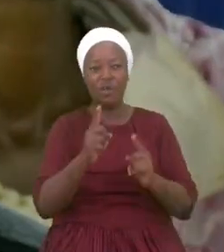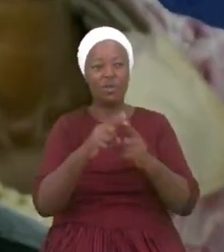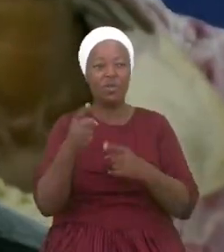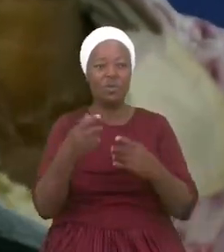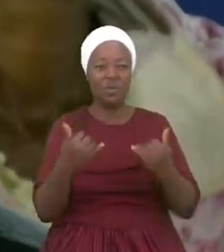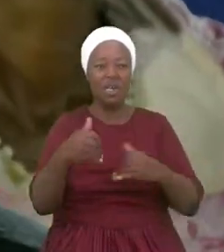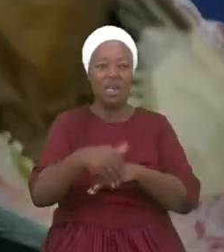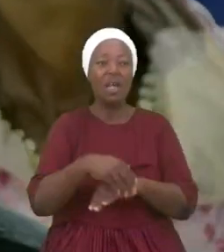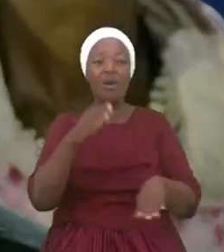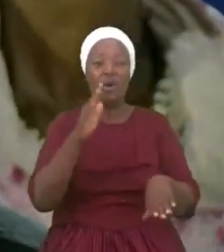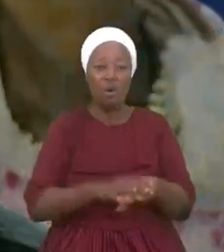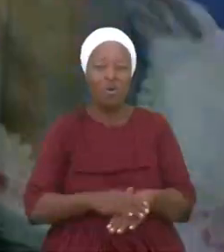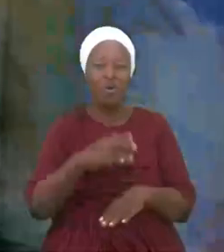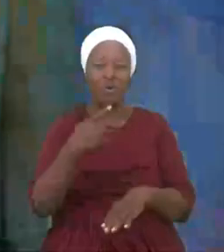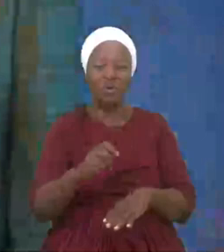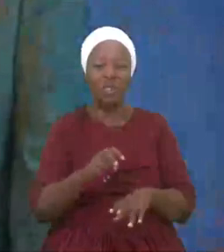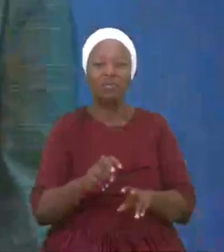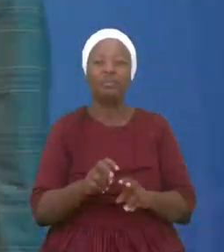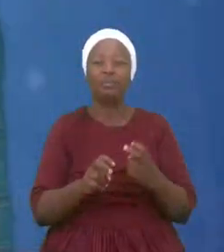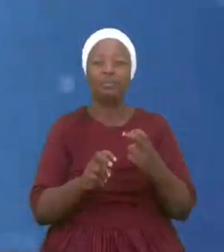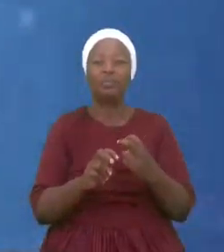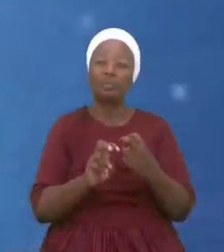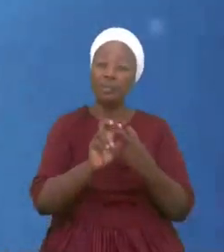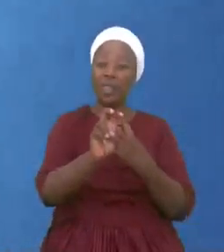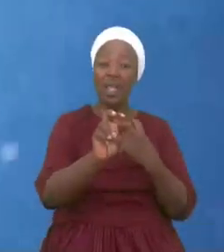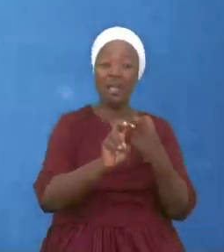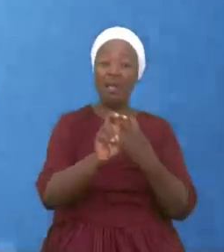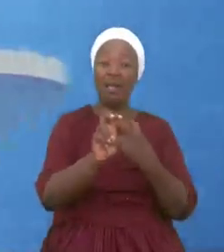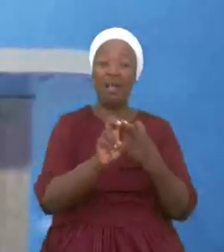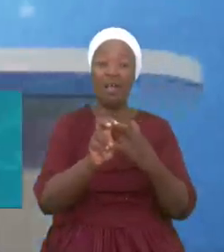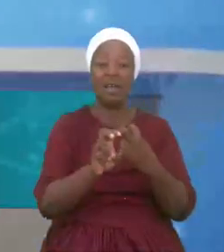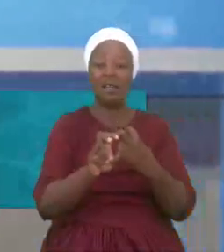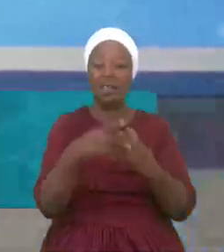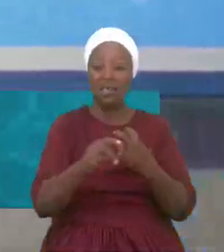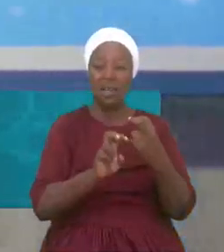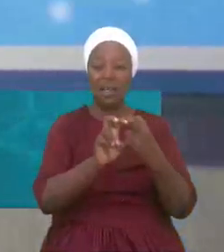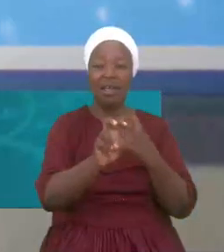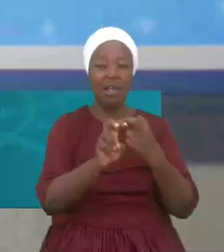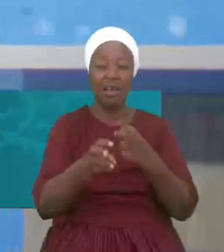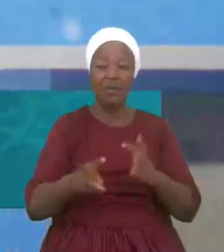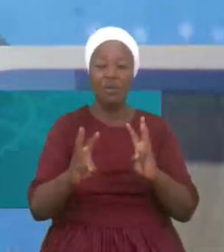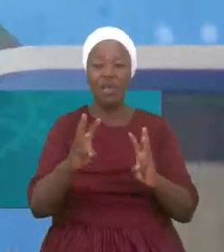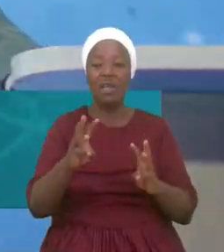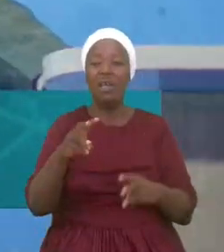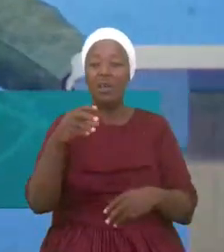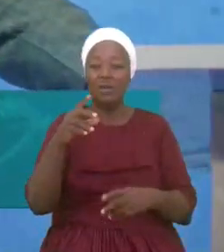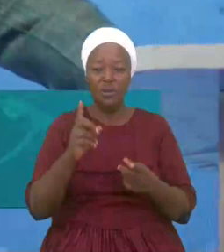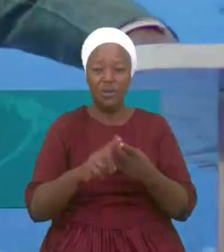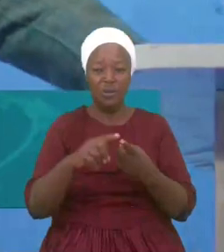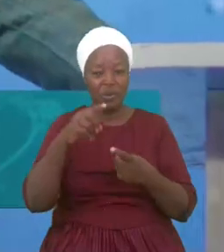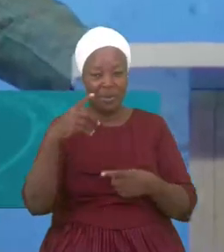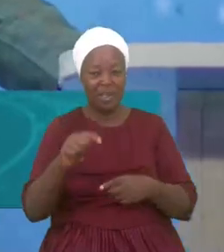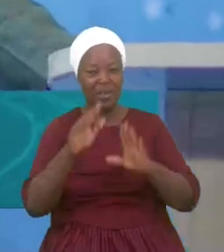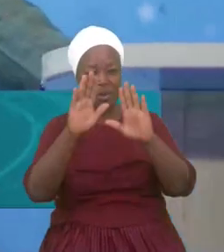le miracle vous allez marcher rentrer dans les prodiges ce soir je vous parle de la voix au